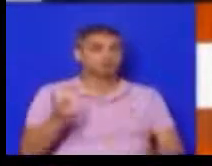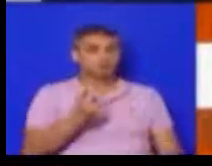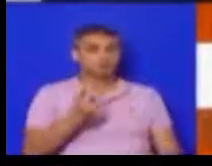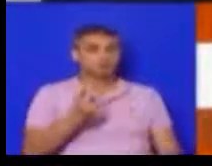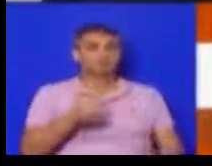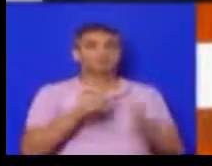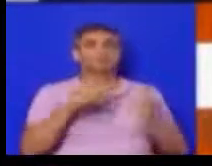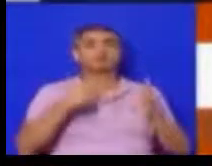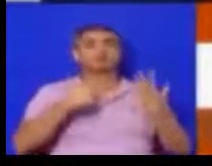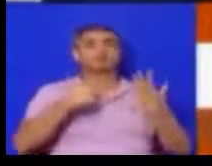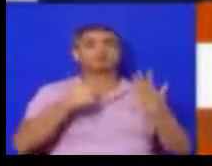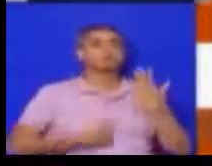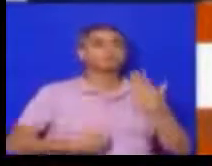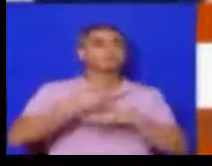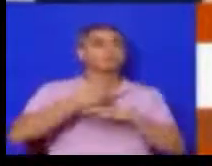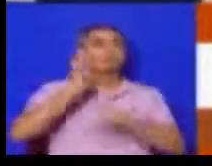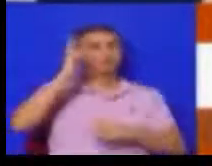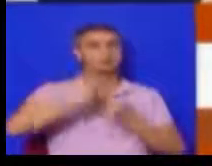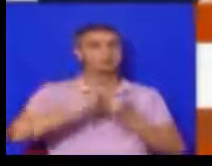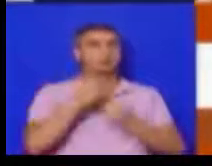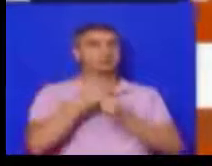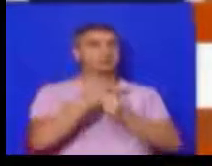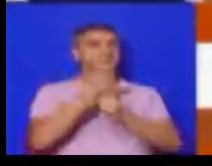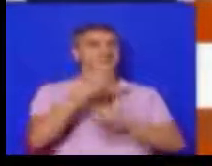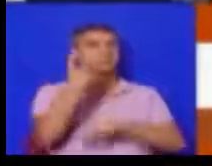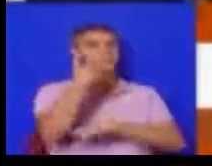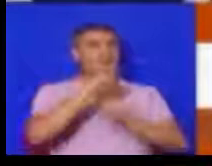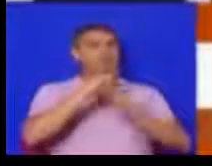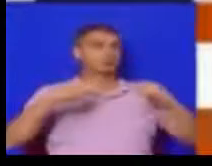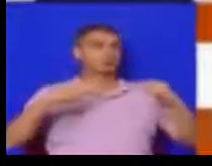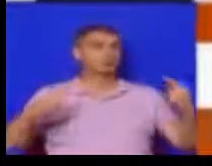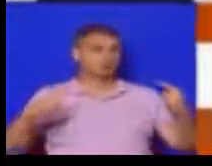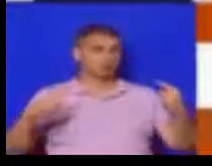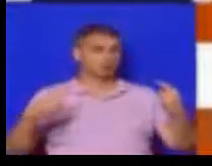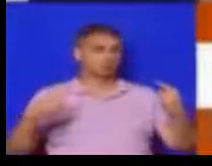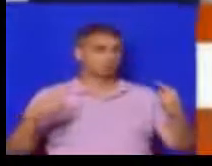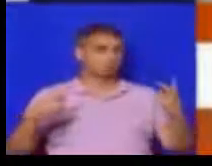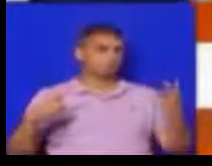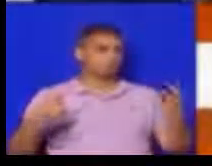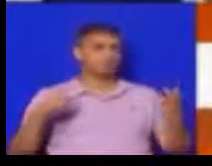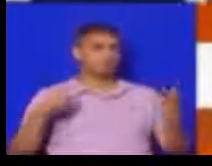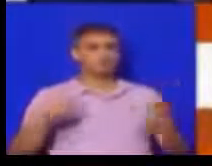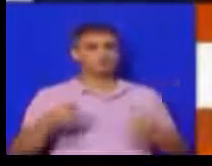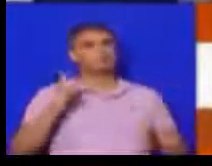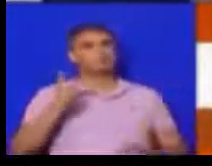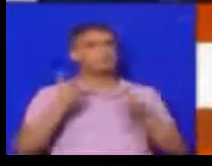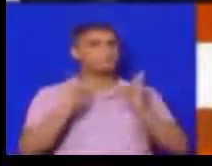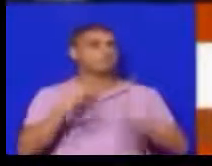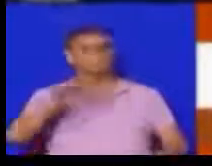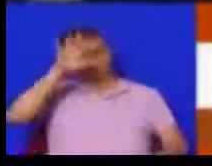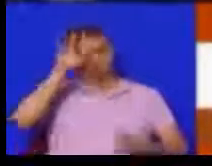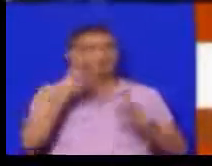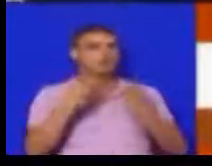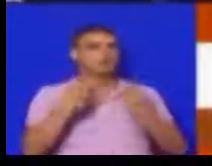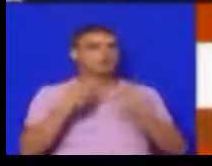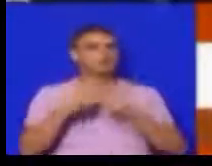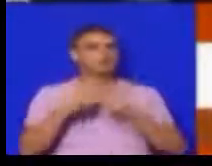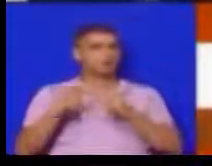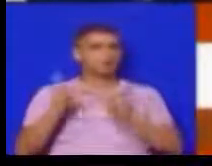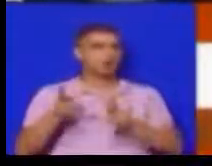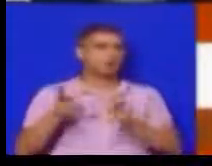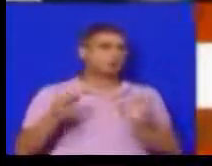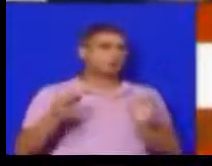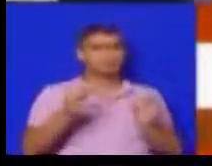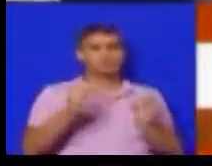שישה שרי חוץ או שישה נציגים של מדינות שונות בהגדרה מאפשר לאיראנים הרבה מאוד תמרון, במיוחד